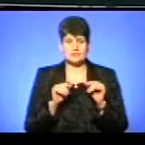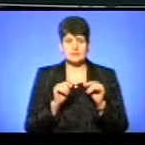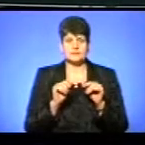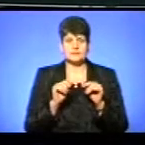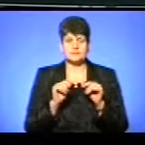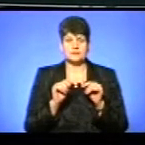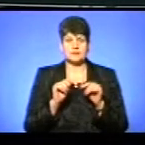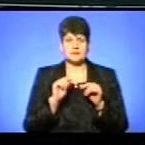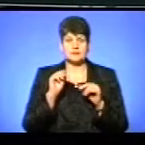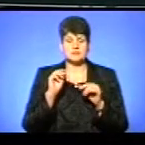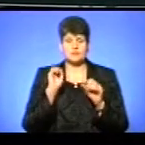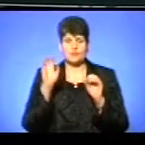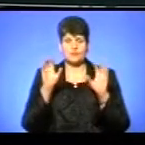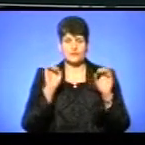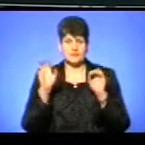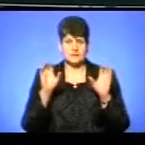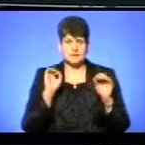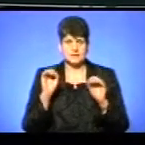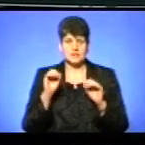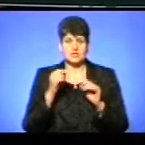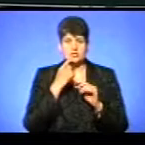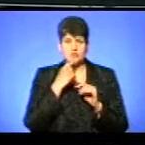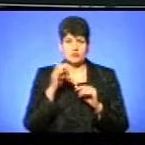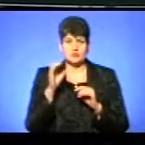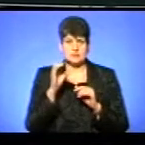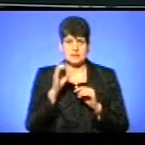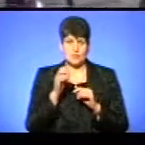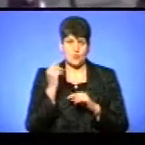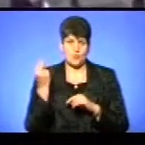увімкненими проблисковими маячками червоно-синього кольору.